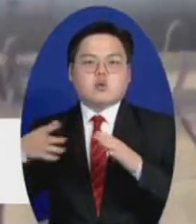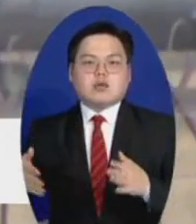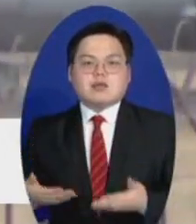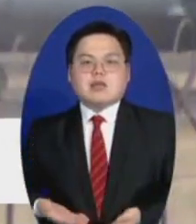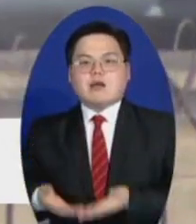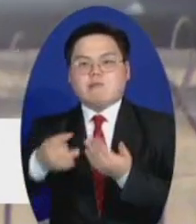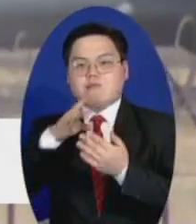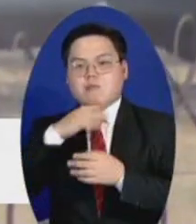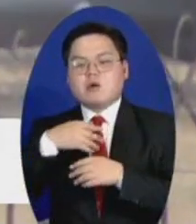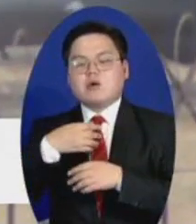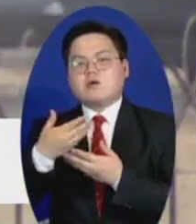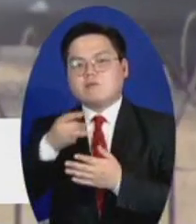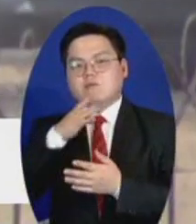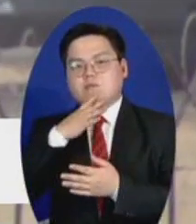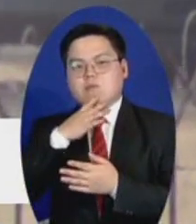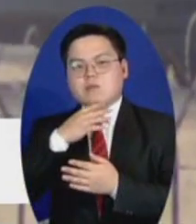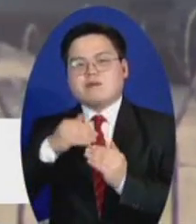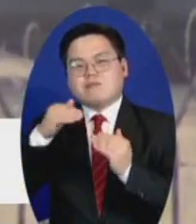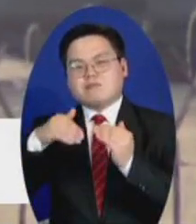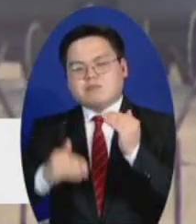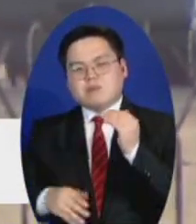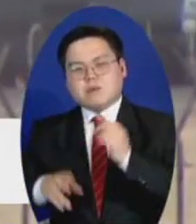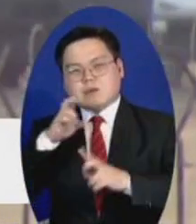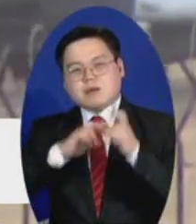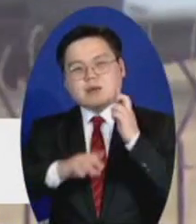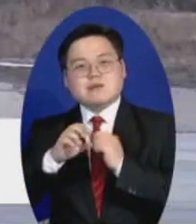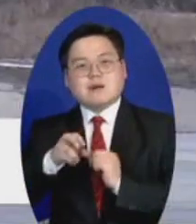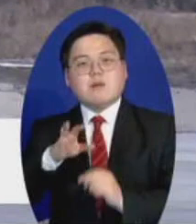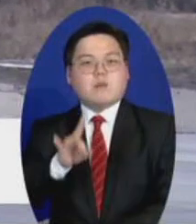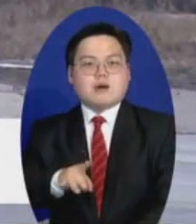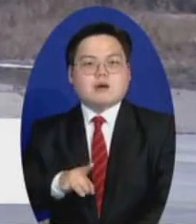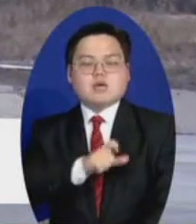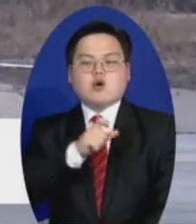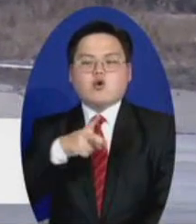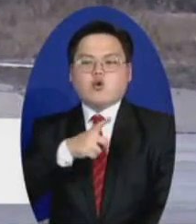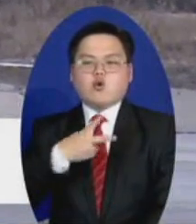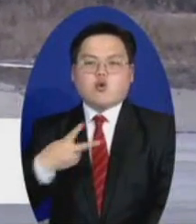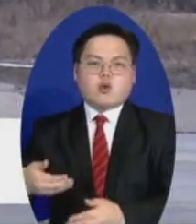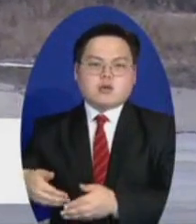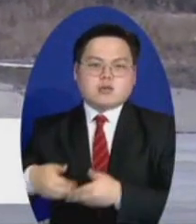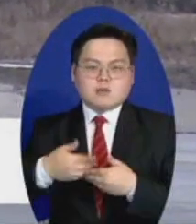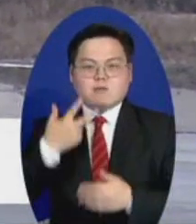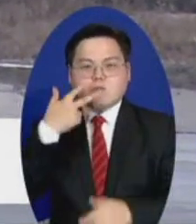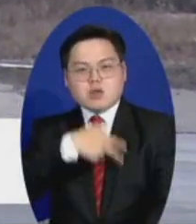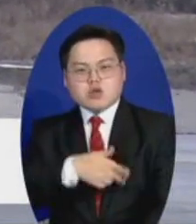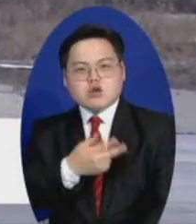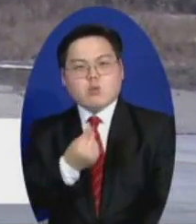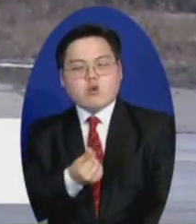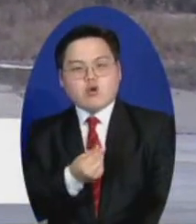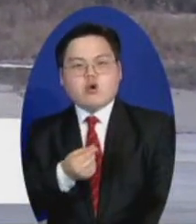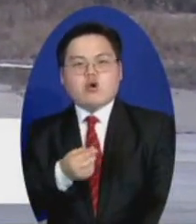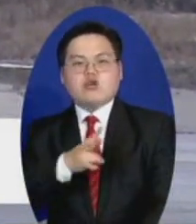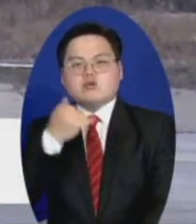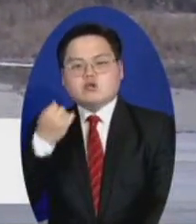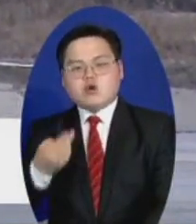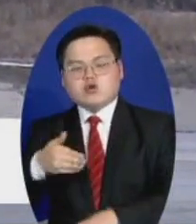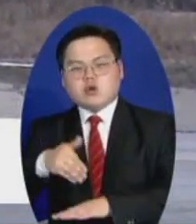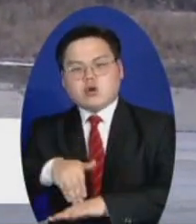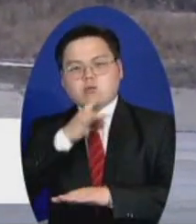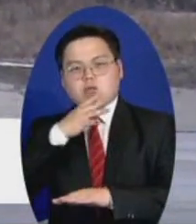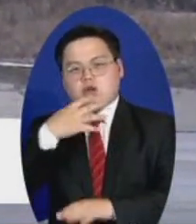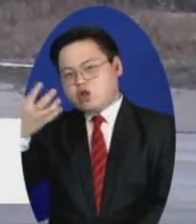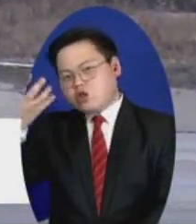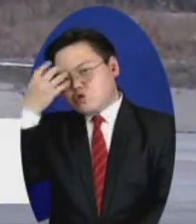дэмжлэг болгохоор болжээ. Үнэлтэд орсон салбарын сэргэгцэг нь зээлийн хүүгийн дэмжлэг, мөн шатхууны үн, нөөцийг тогтвортой байлгах гэж